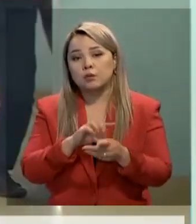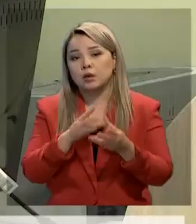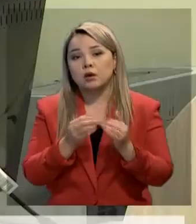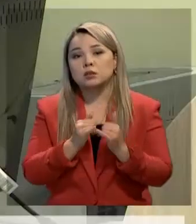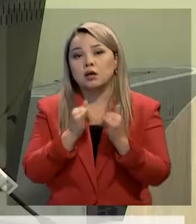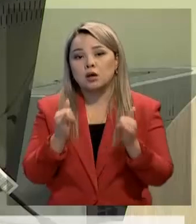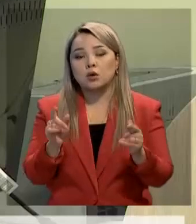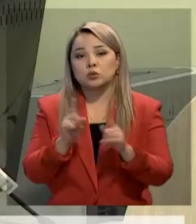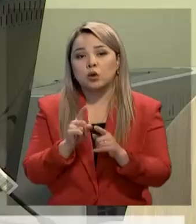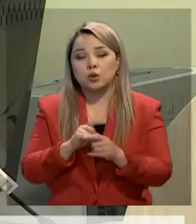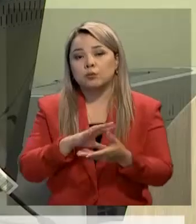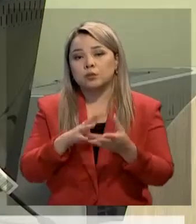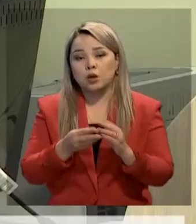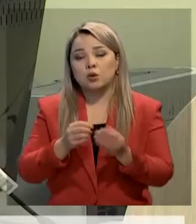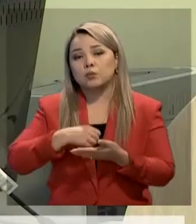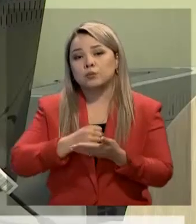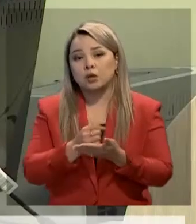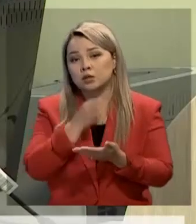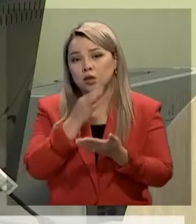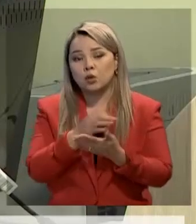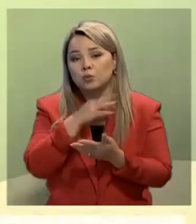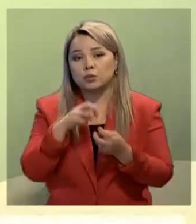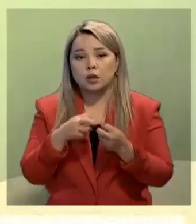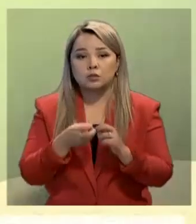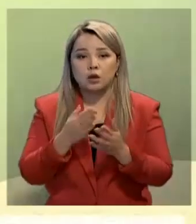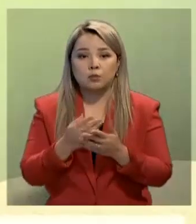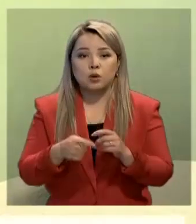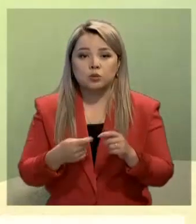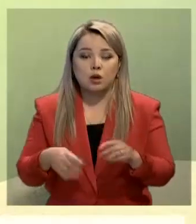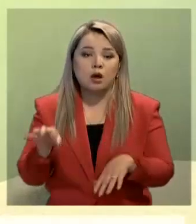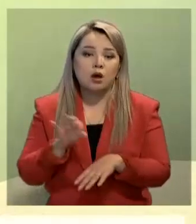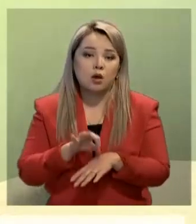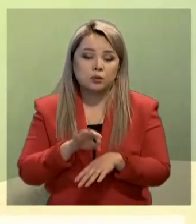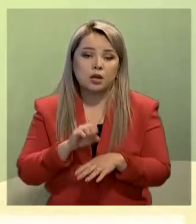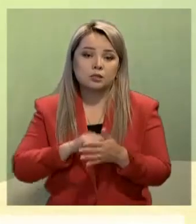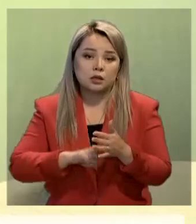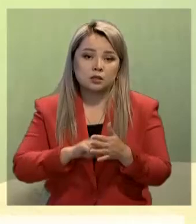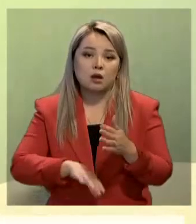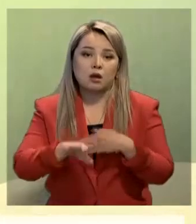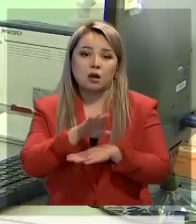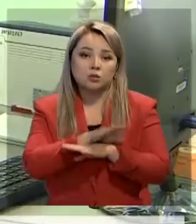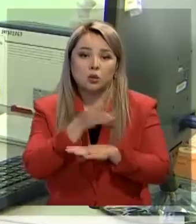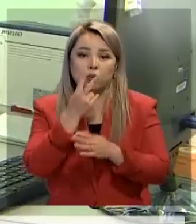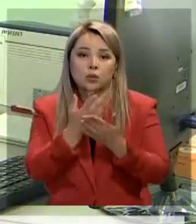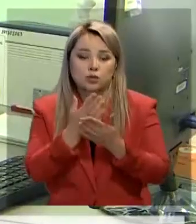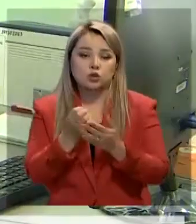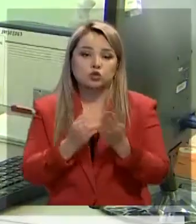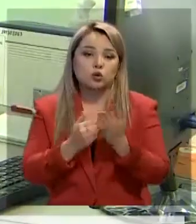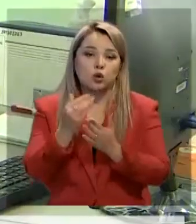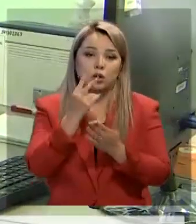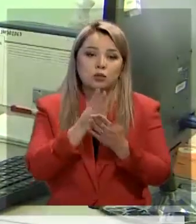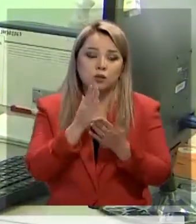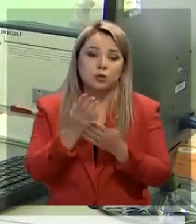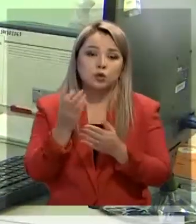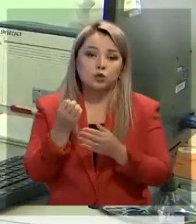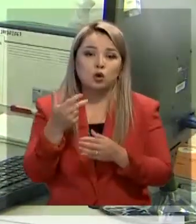арттыруға ден қойсақ та қордаланған түйткілдер шаш етектен. Созылмалы ауру салдарынан қайтыс болу көрсеткіші тым жоғары. Бұл